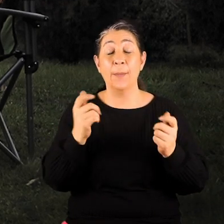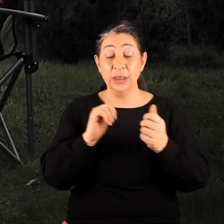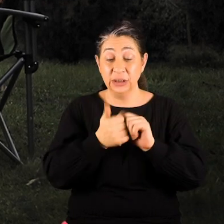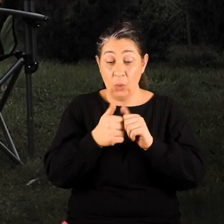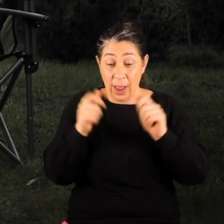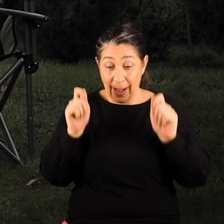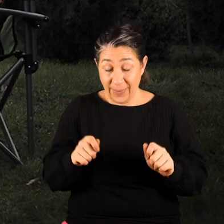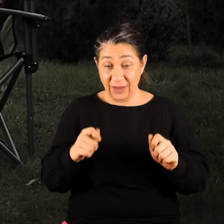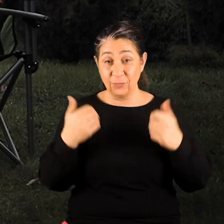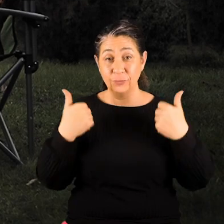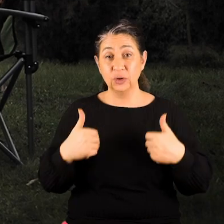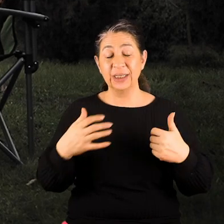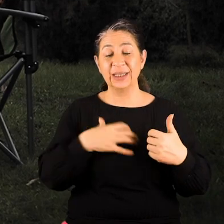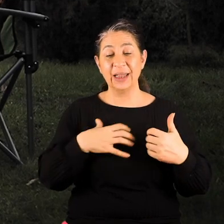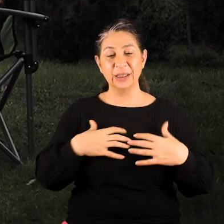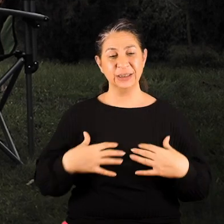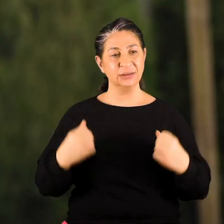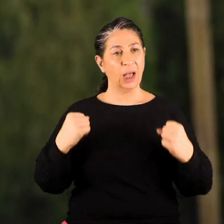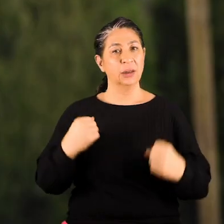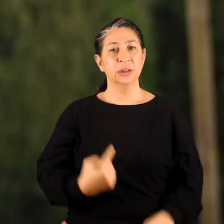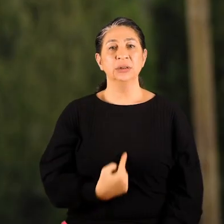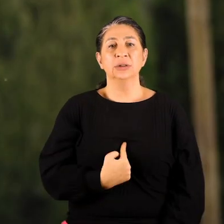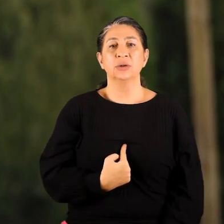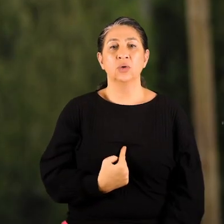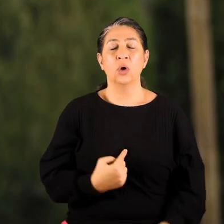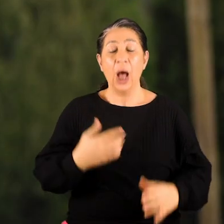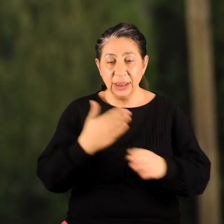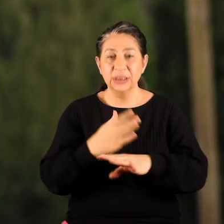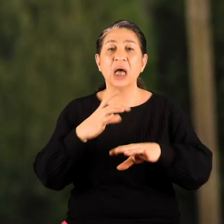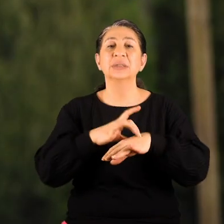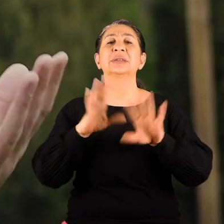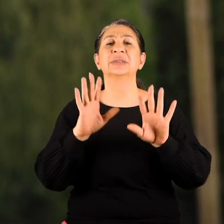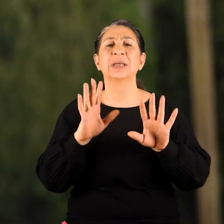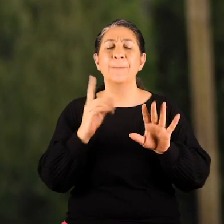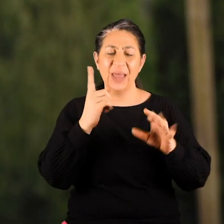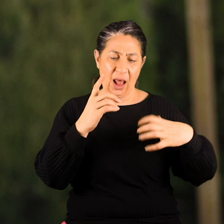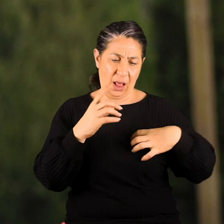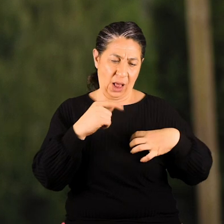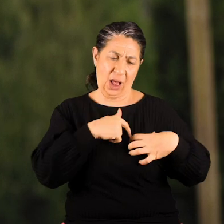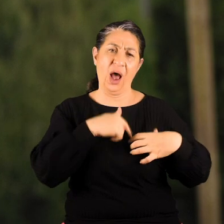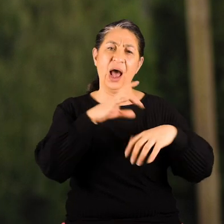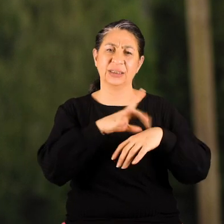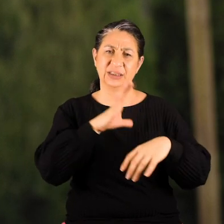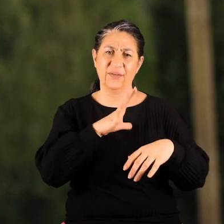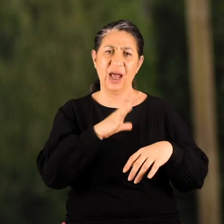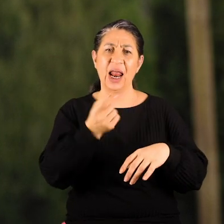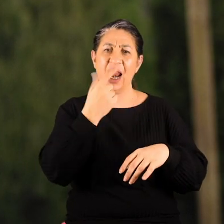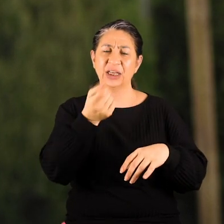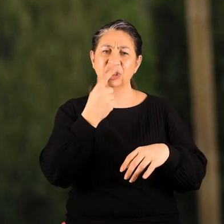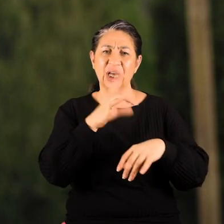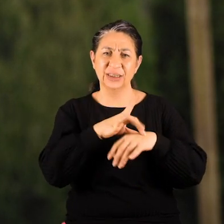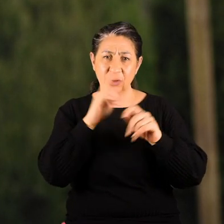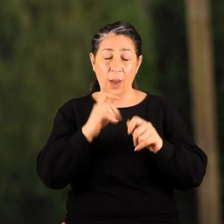tümüyle hasta değilsin zaten, orada belli bir yer hasta. Belli bir ilaç seni hasta ediyor ama tümüyle sen hasta değilsin ki. Aynen öyle. Yani